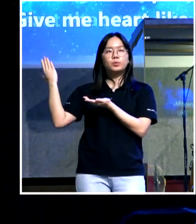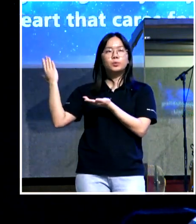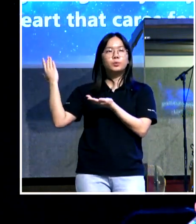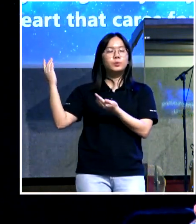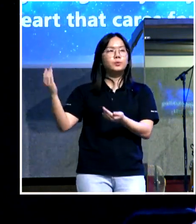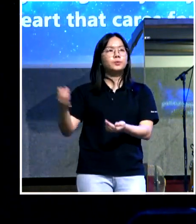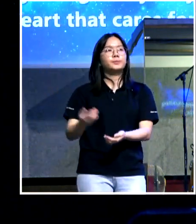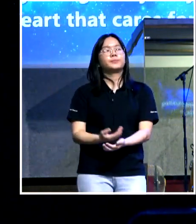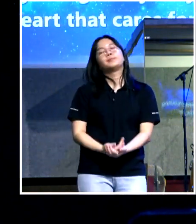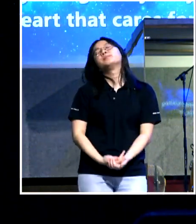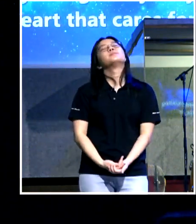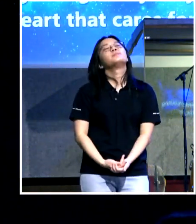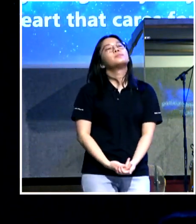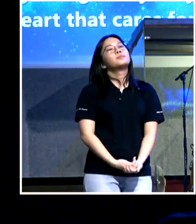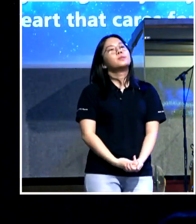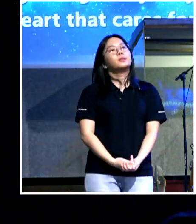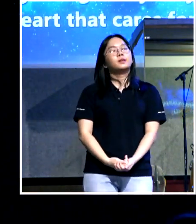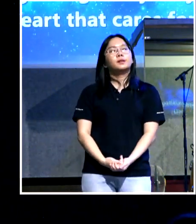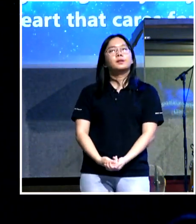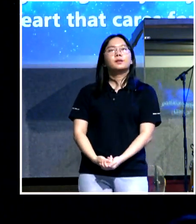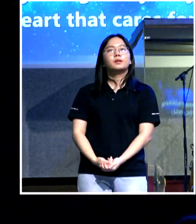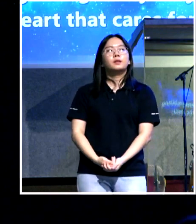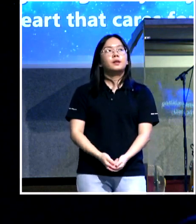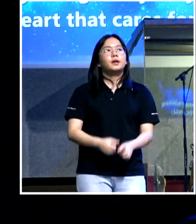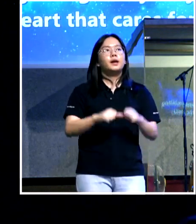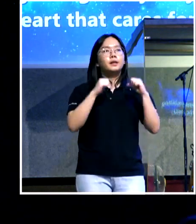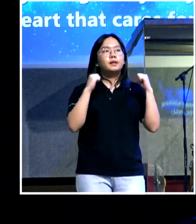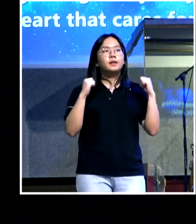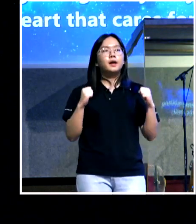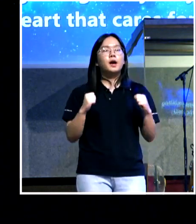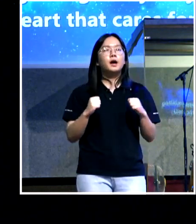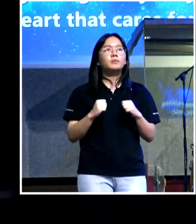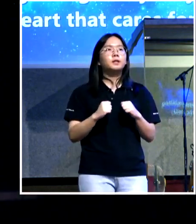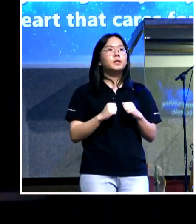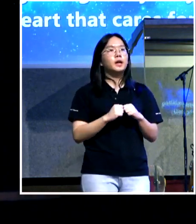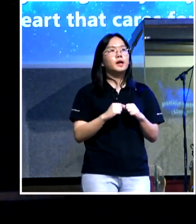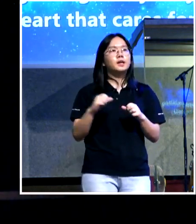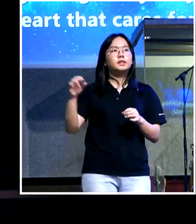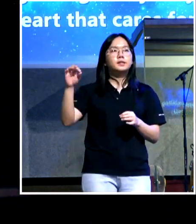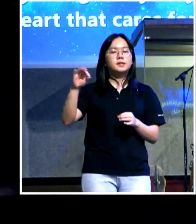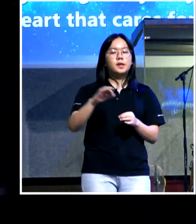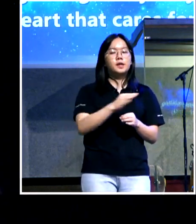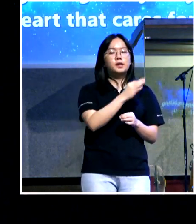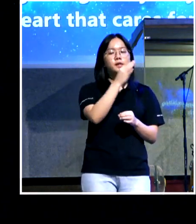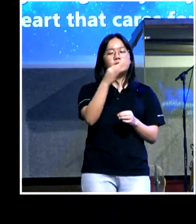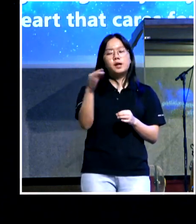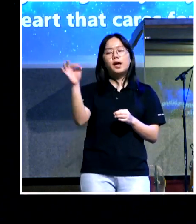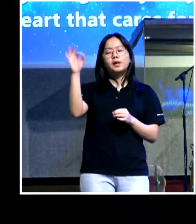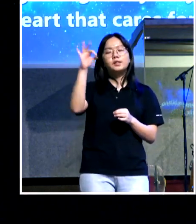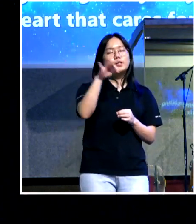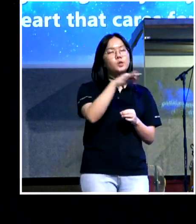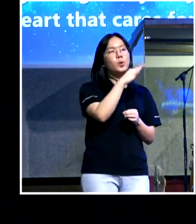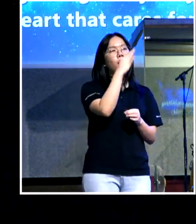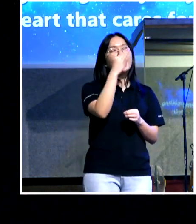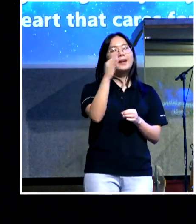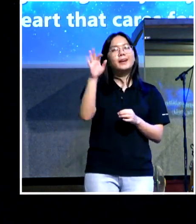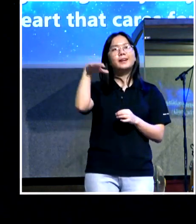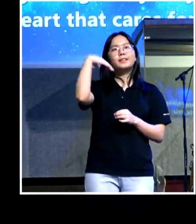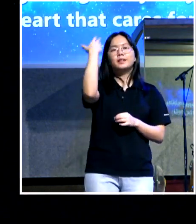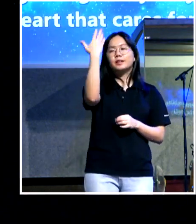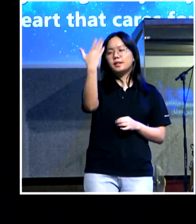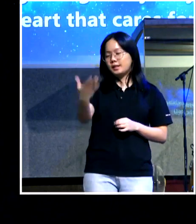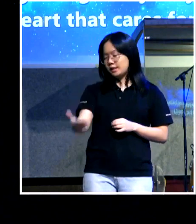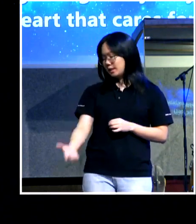Lord, give us a heart that's like yours. Hati yang mengasihi, jiwa